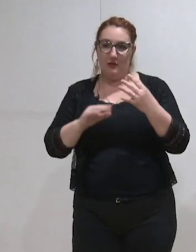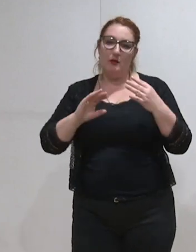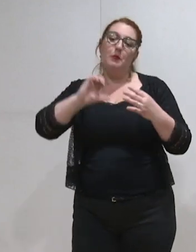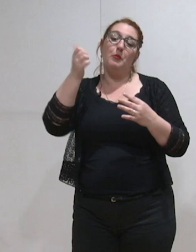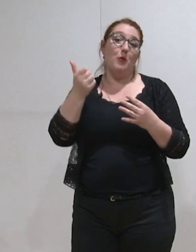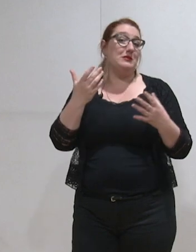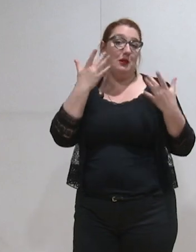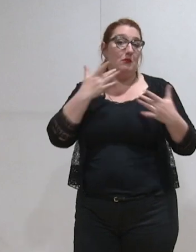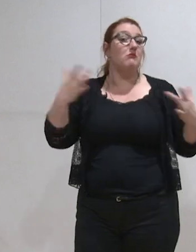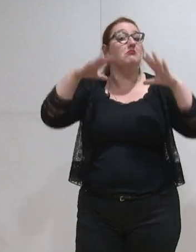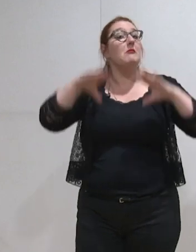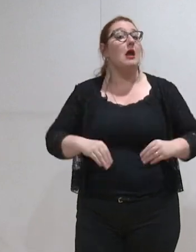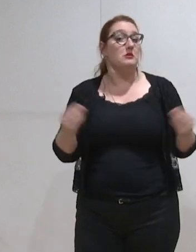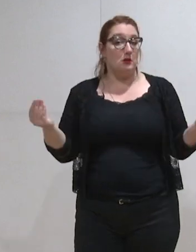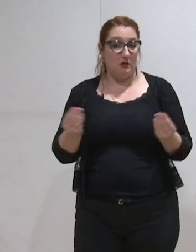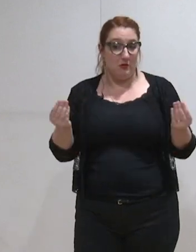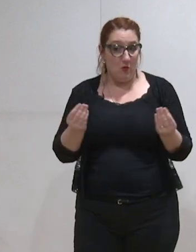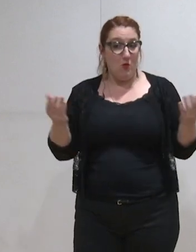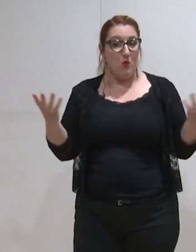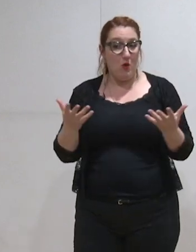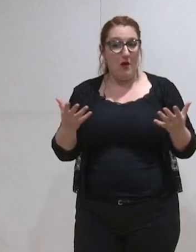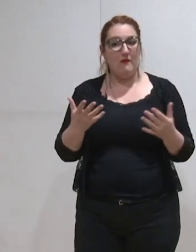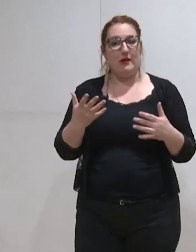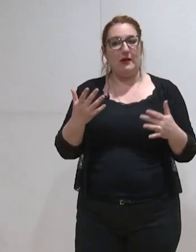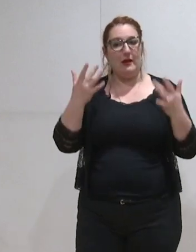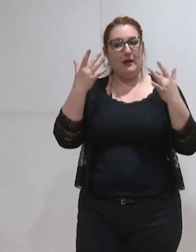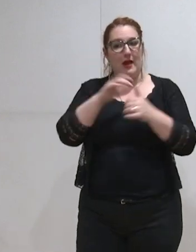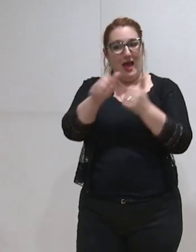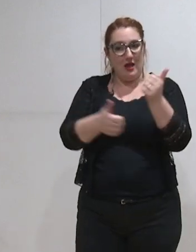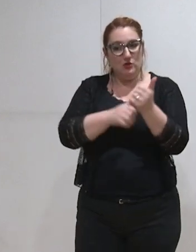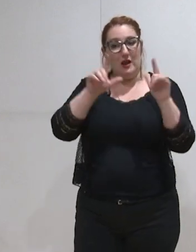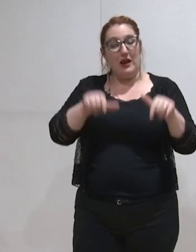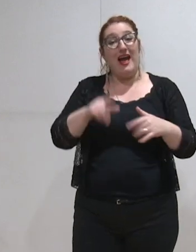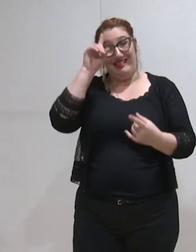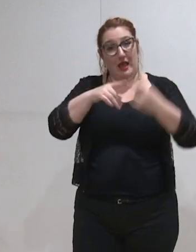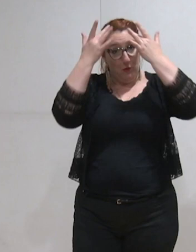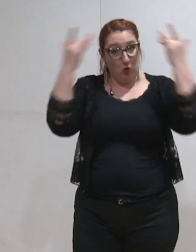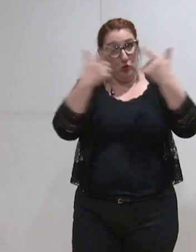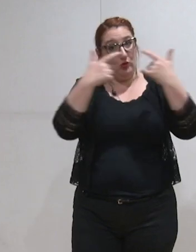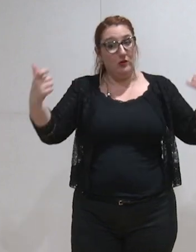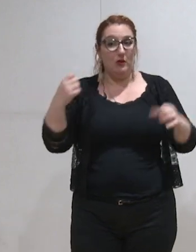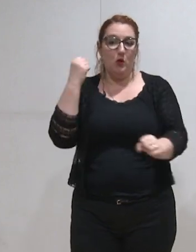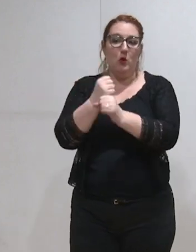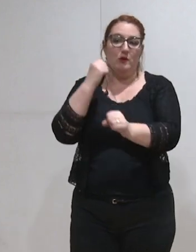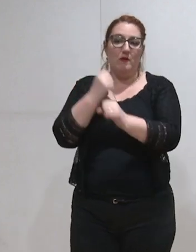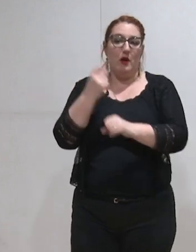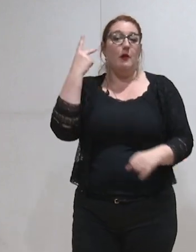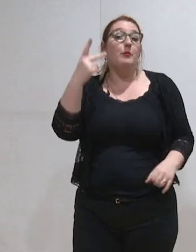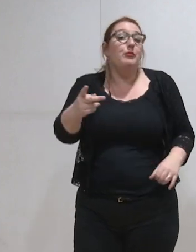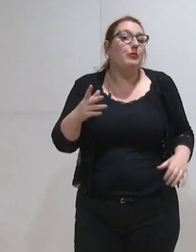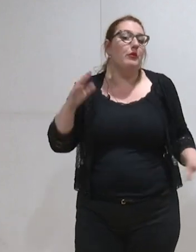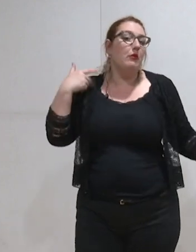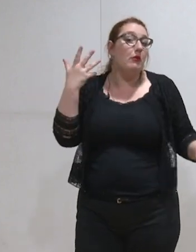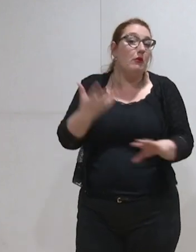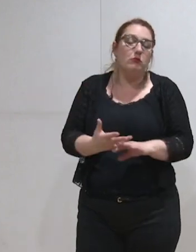place de la culture hein avec notre adjointe au cultures vu le travail qu'elle accomplit ça paraissait absolument évident et vu la